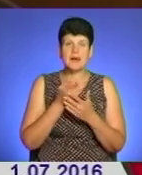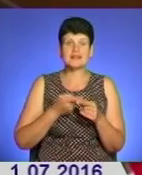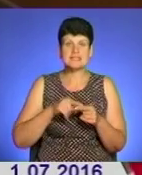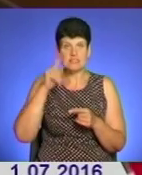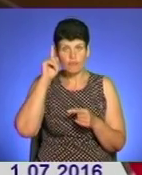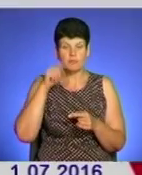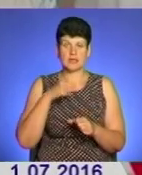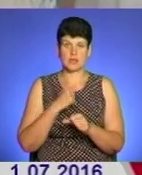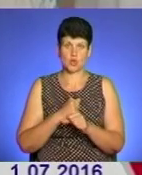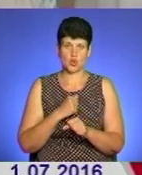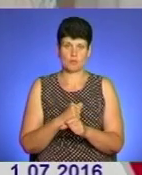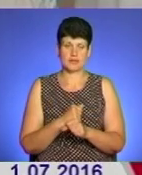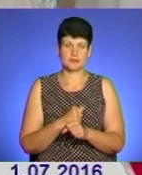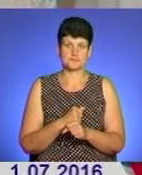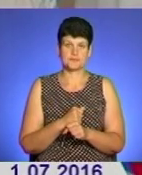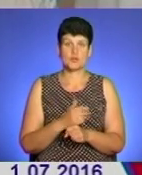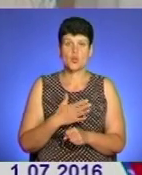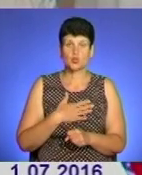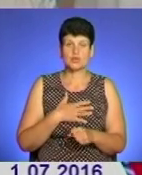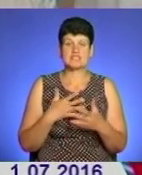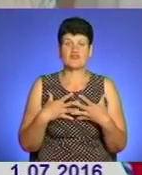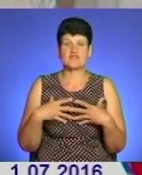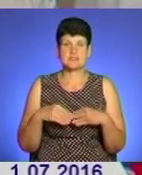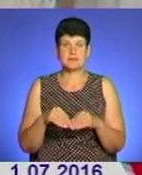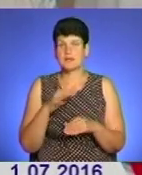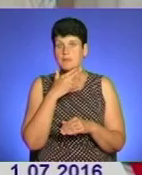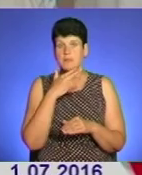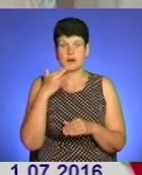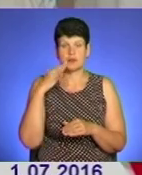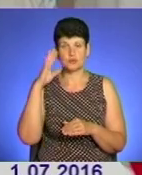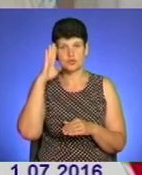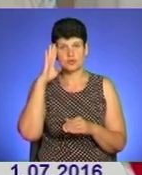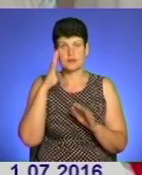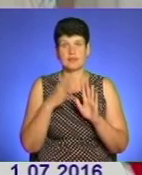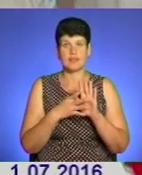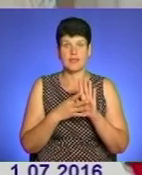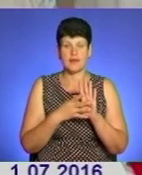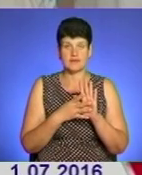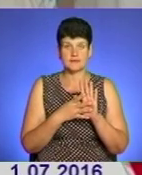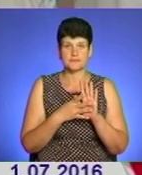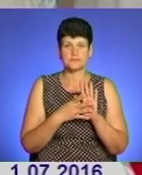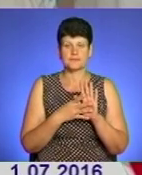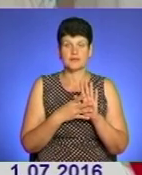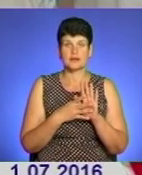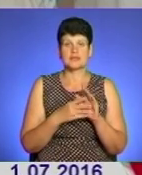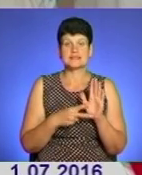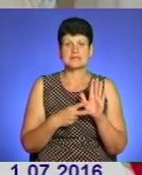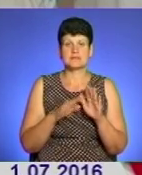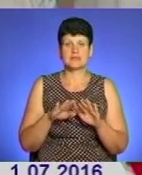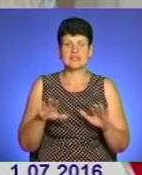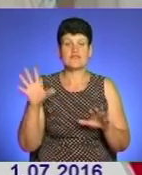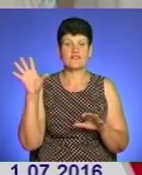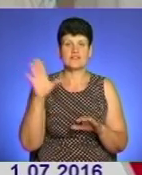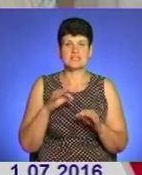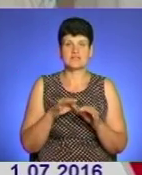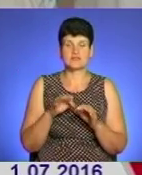робити, так? Так. У нас в сім'ї багато чоловік, аж 9, 7 дітей. І всі